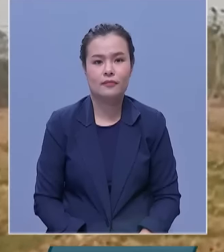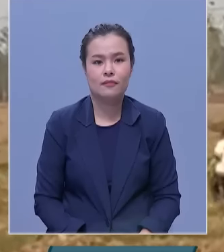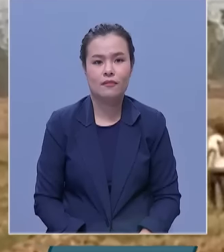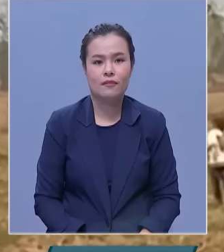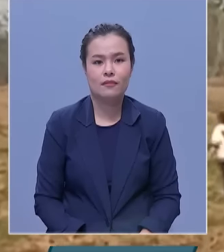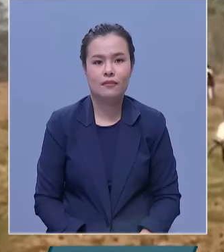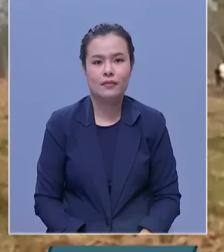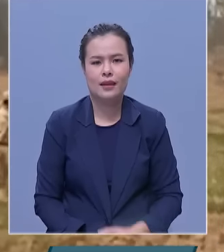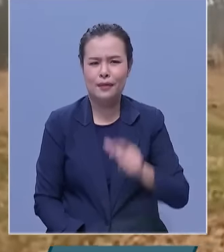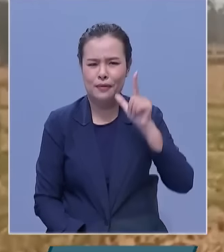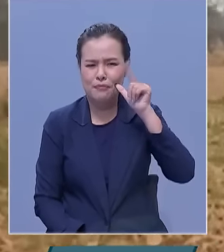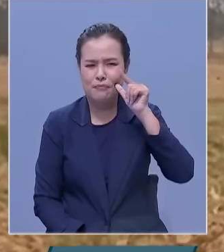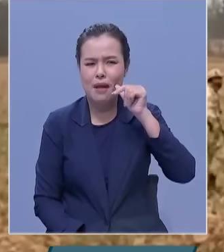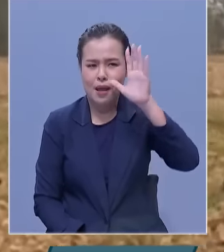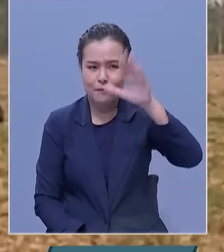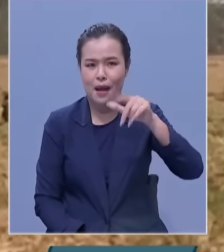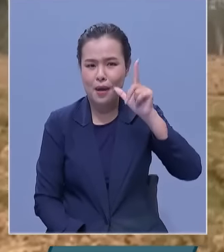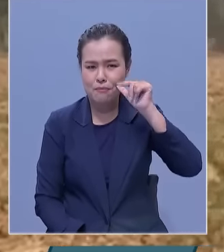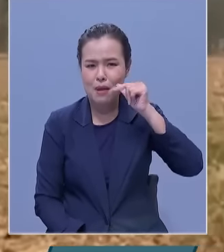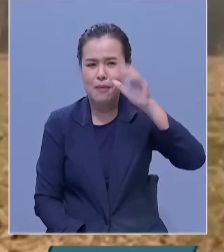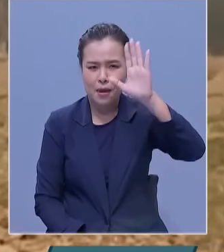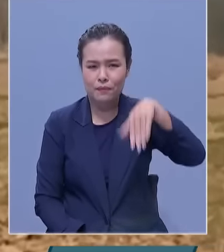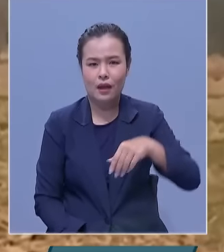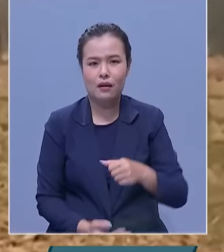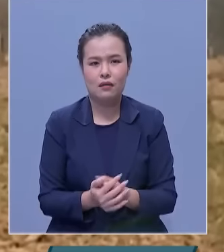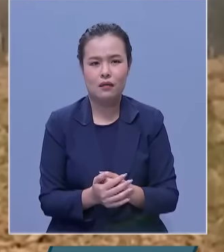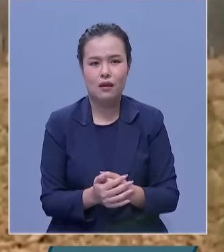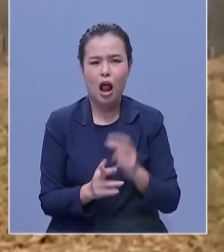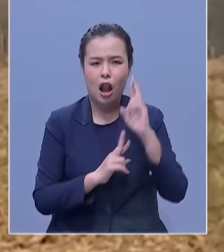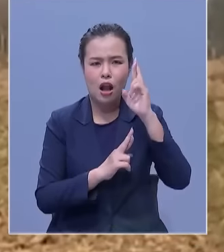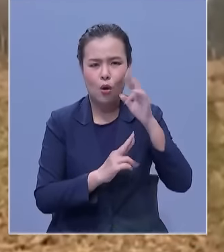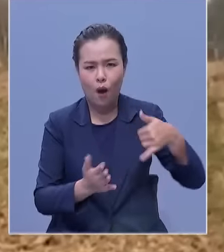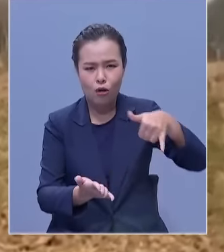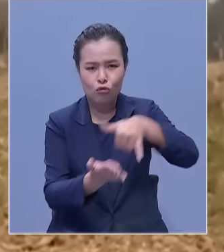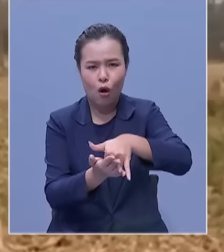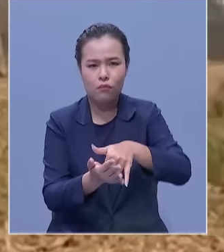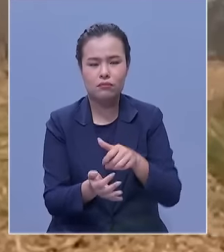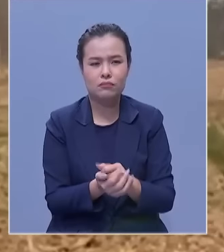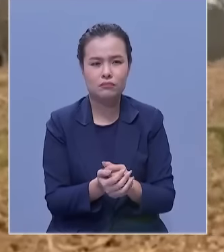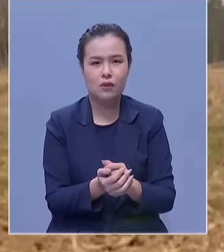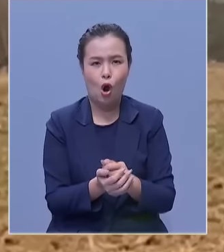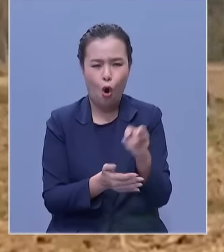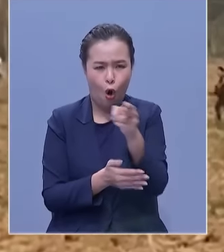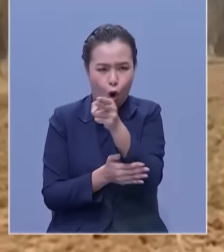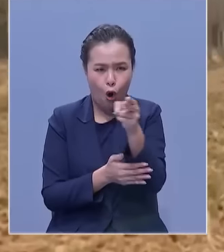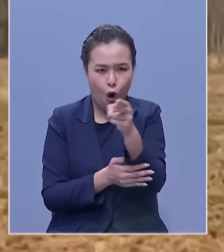มาแม่มาแม่มาม าเตอร์เดี๋ยวไปต้องไปเต้านะครับมาม ีกล้องไว้หมดแล้วมีกล้องหมดแล้ว